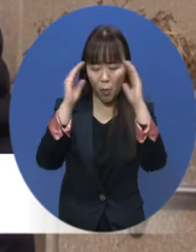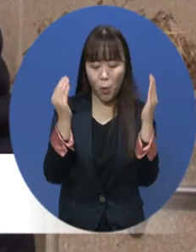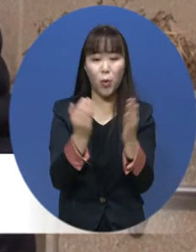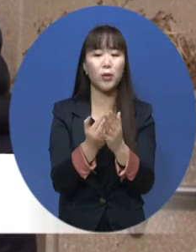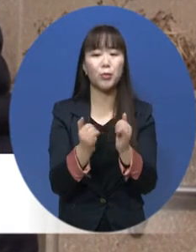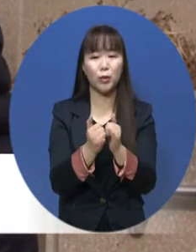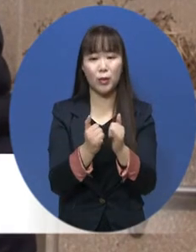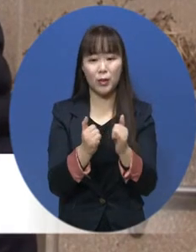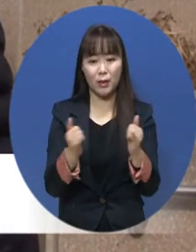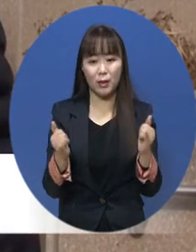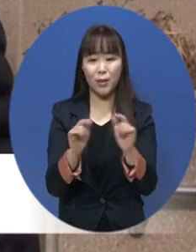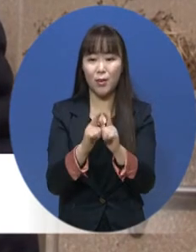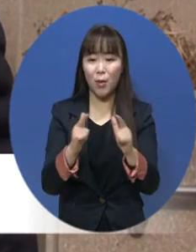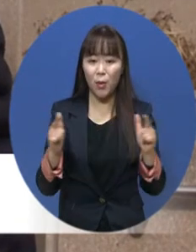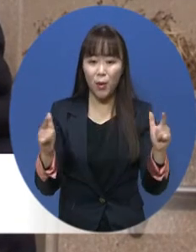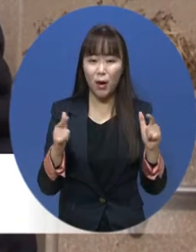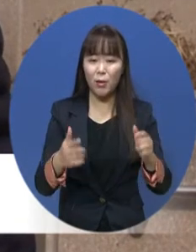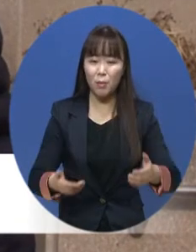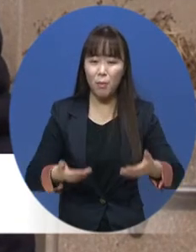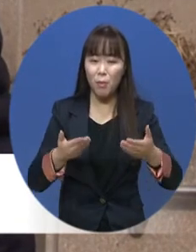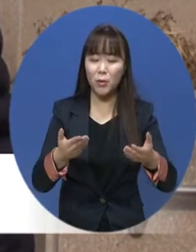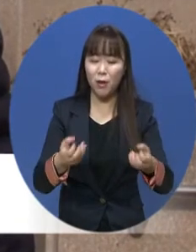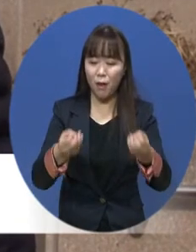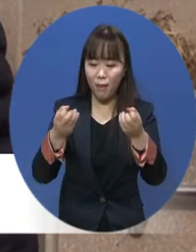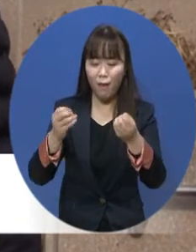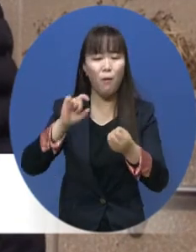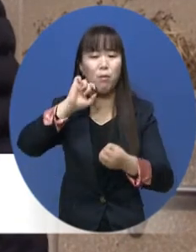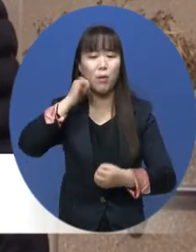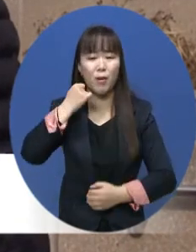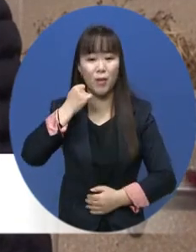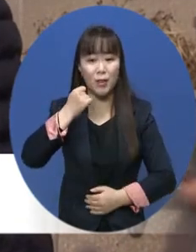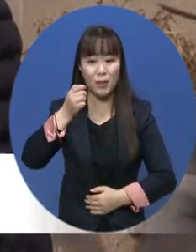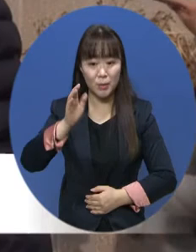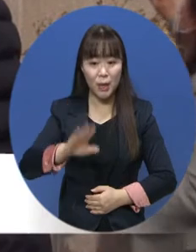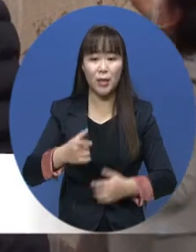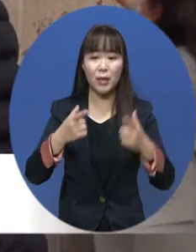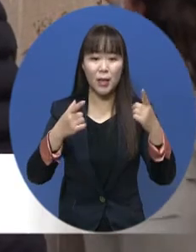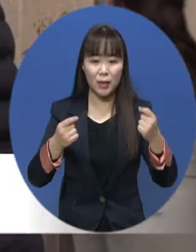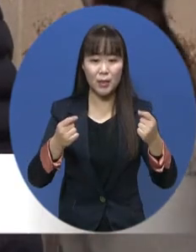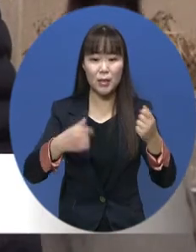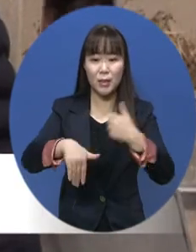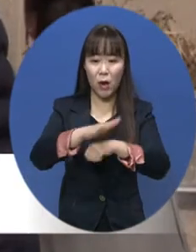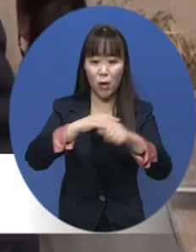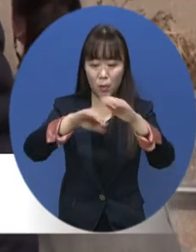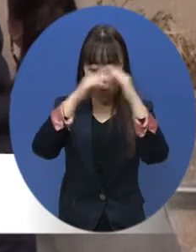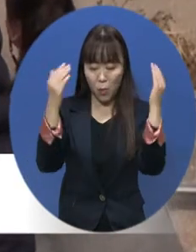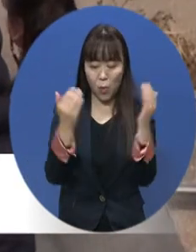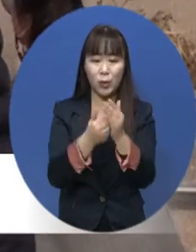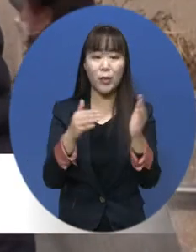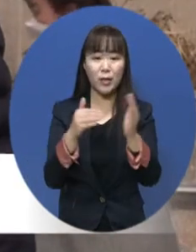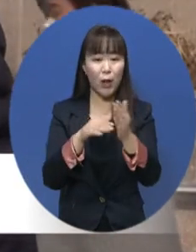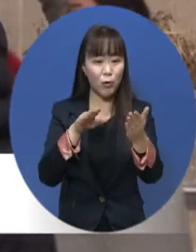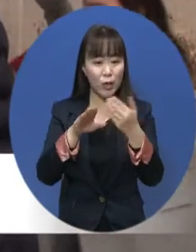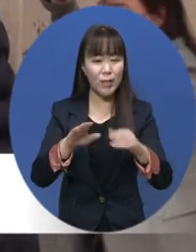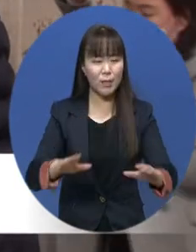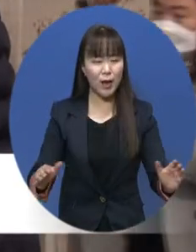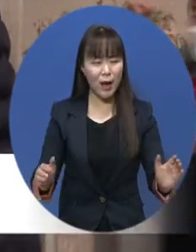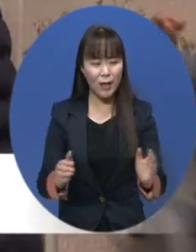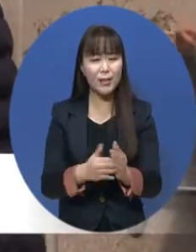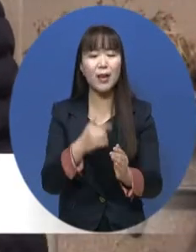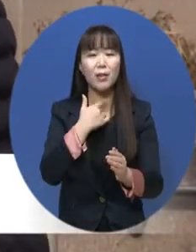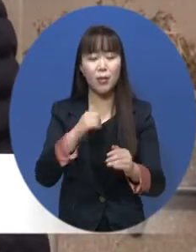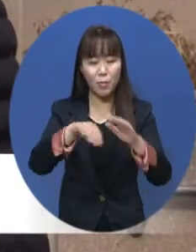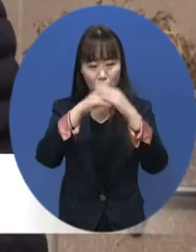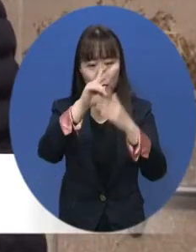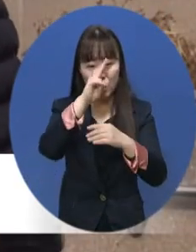모든 분들한테 이렇게 다양한 행사를 할 수가 없습니다. 그렇지만 이런 엄중한 시기가 지나면 또 지금까지 해오던 그런